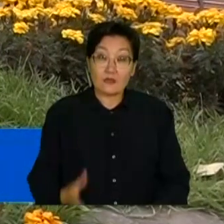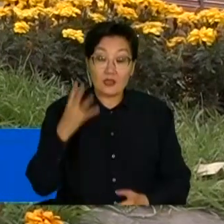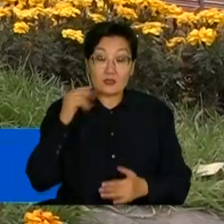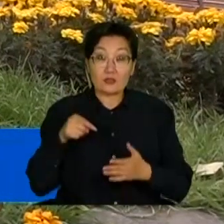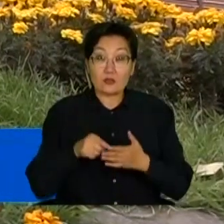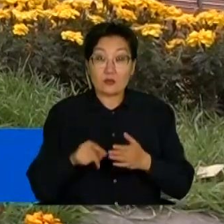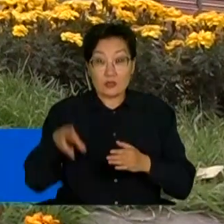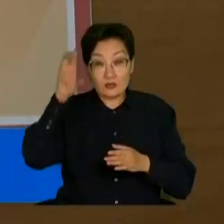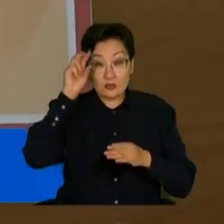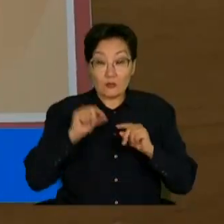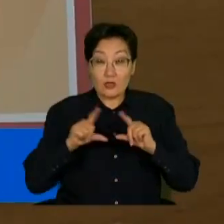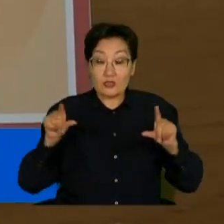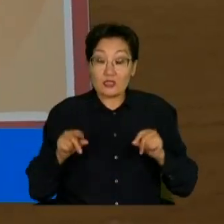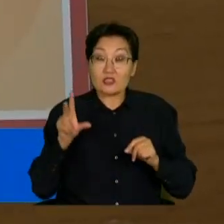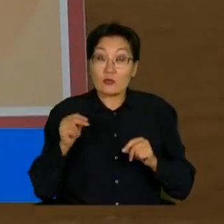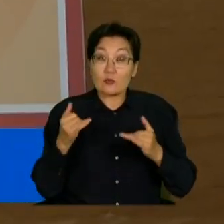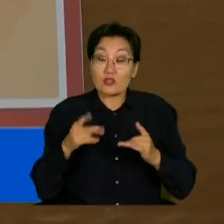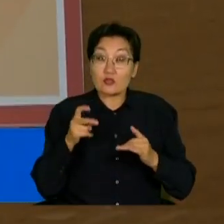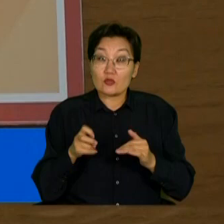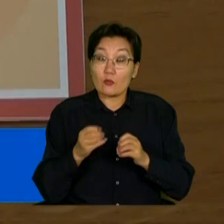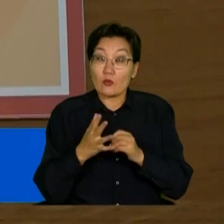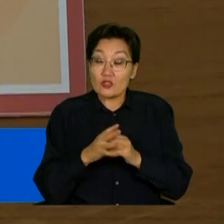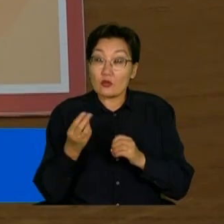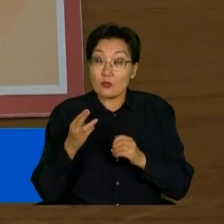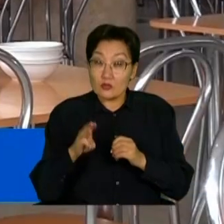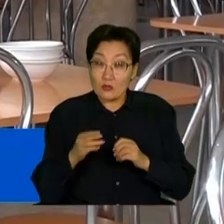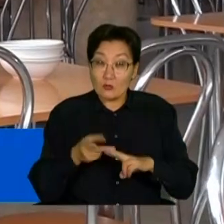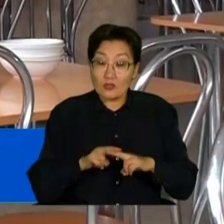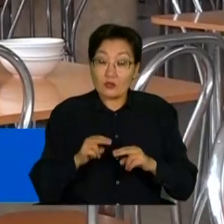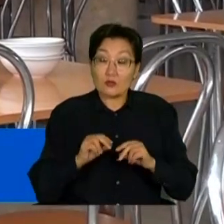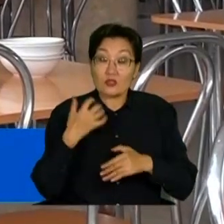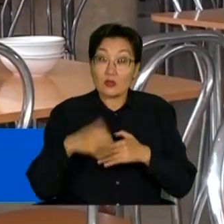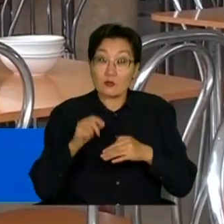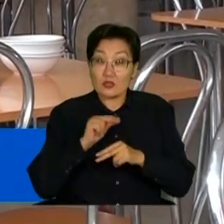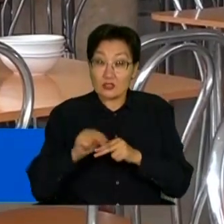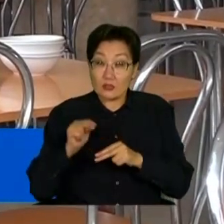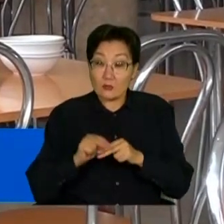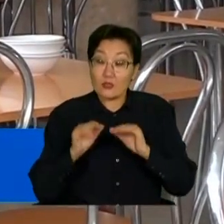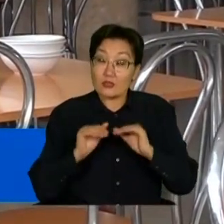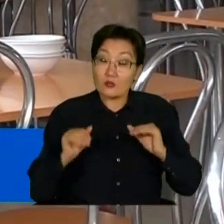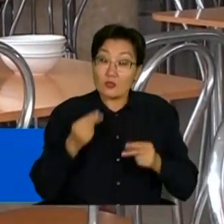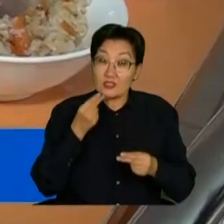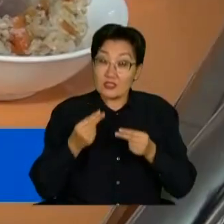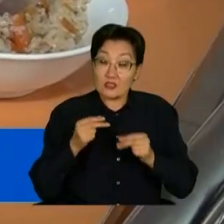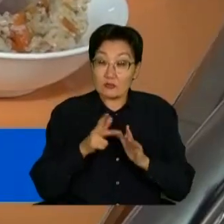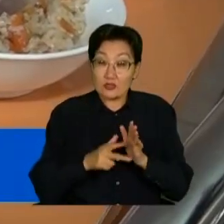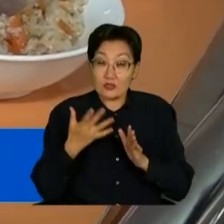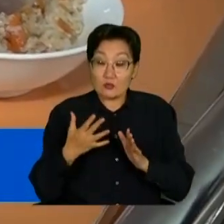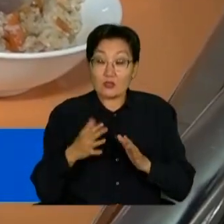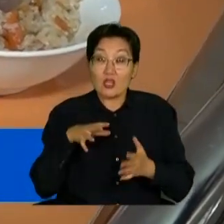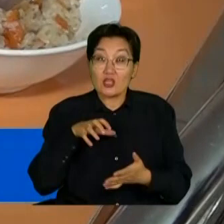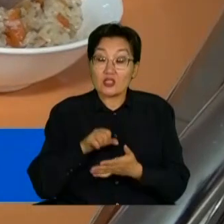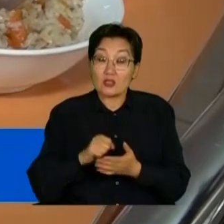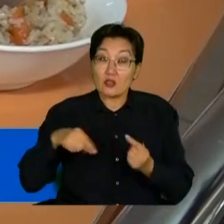Алматыдағы мемлекеттік мектептің саны қазір 215-ке жеткен. Бұл орта білім беру ұйымдарында балалардың тамақтануын 85